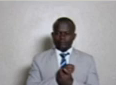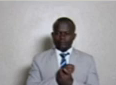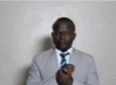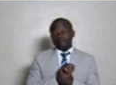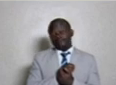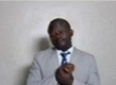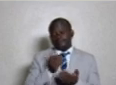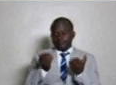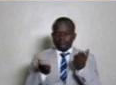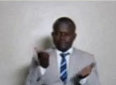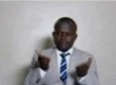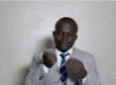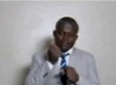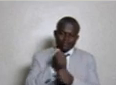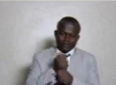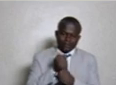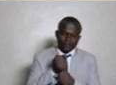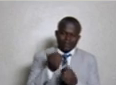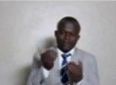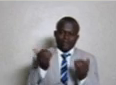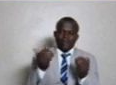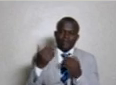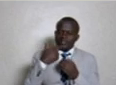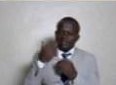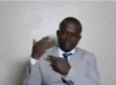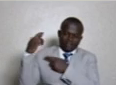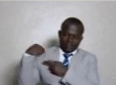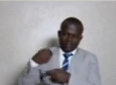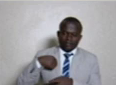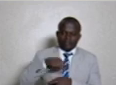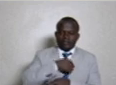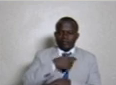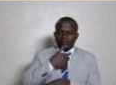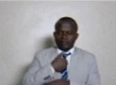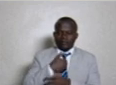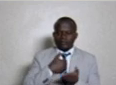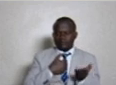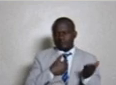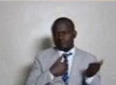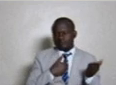Ngira ngo kuzuzuza ni inshingano dufite.